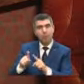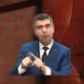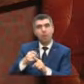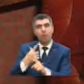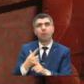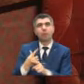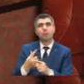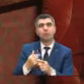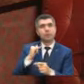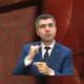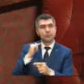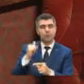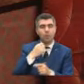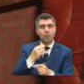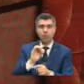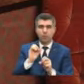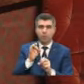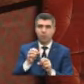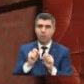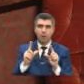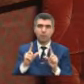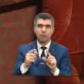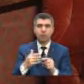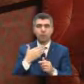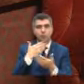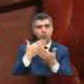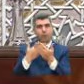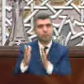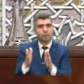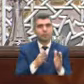الوكالة المتنقلة اللي هضرت عليها قبل قليل. وشكرا. شكرا.